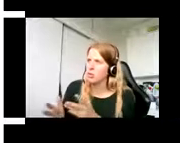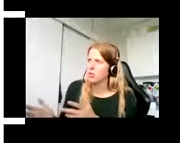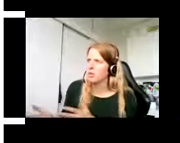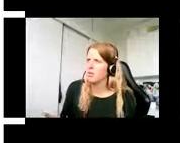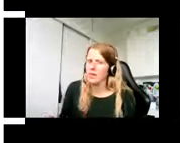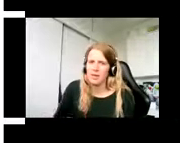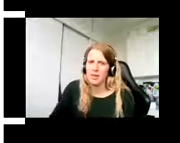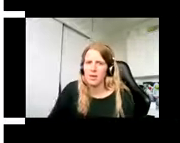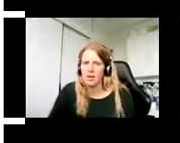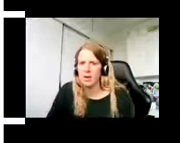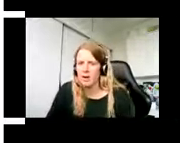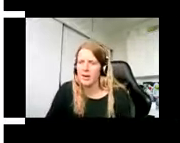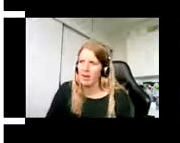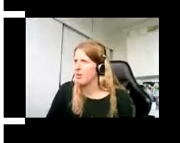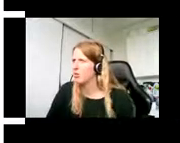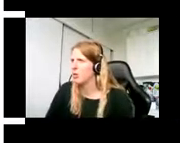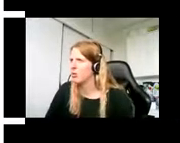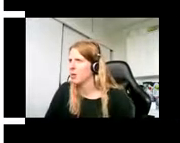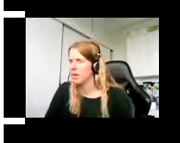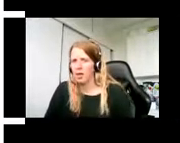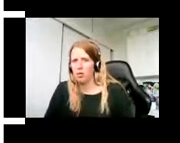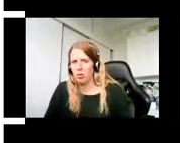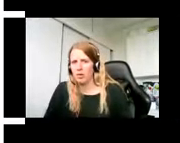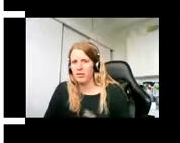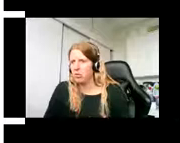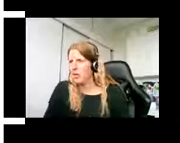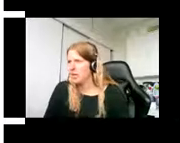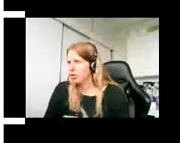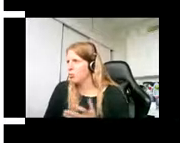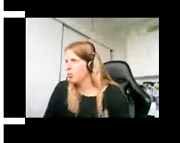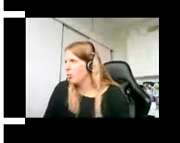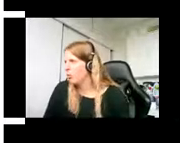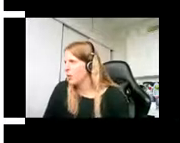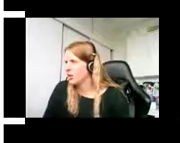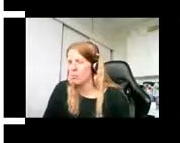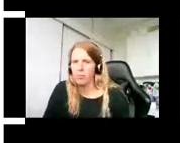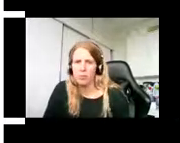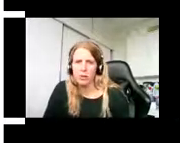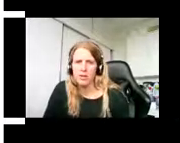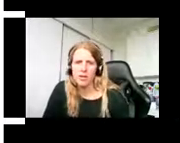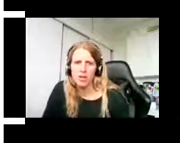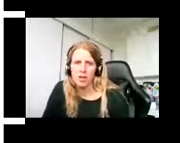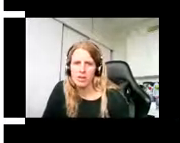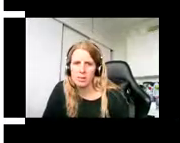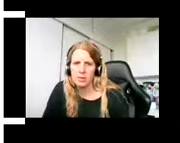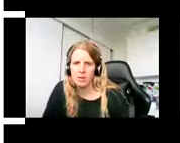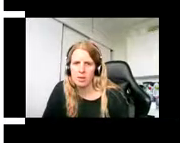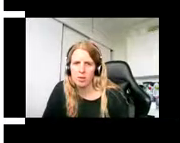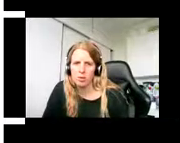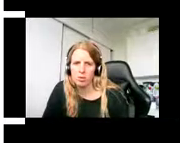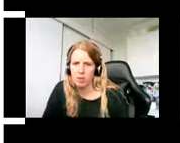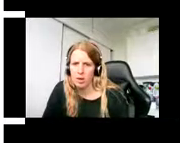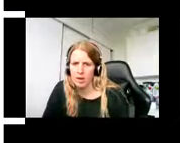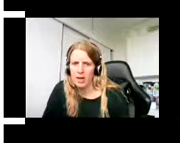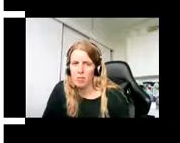zones, versus dan het feit dat je eigenlijk een keer aan een Efteling kunt gaan. Dus probeer af te wegen, is het de moeite om deze buitenlandse uitstap te